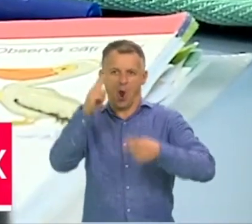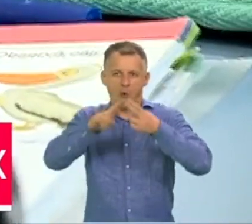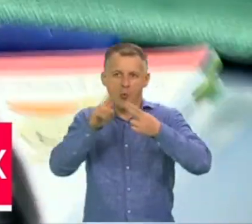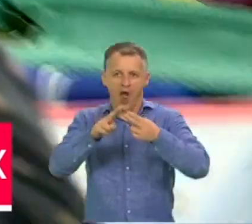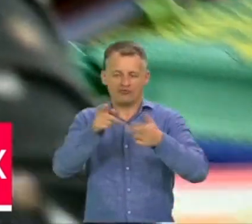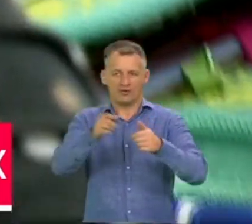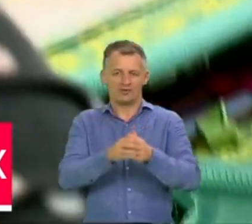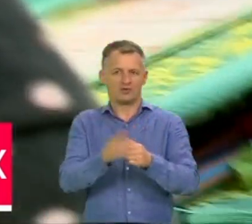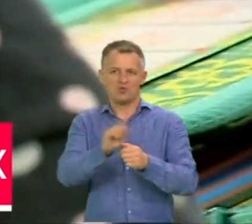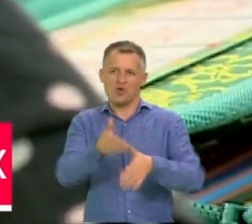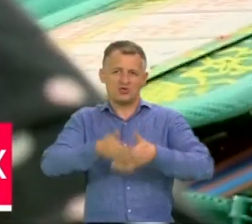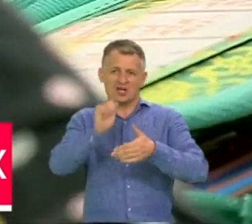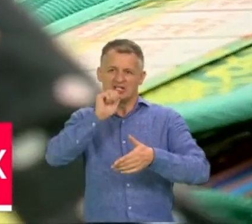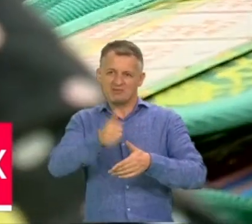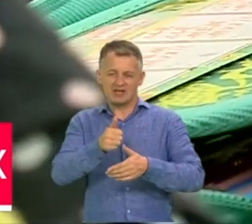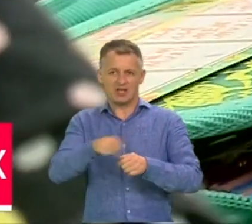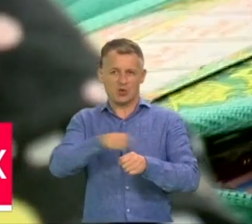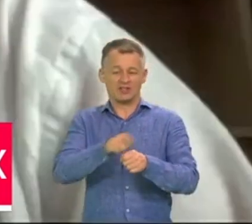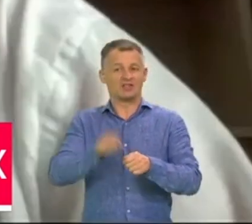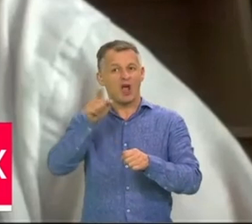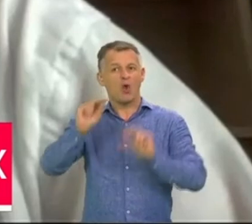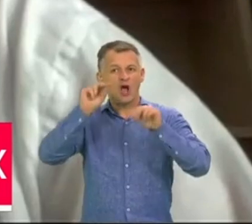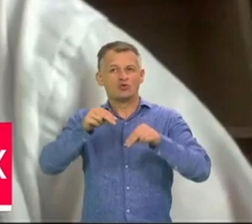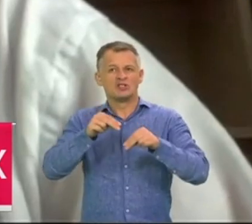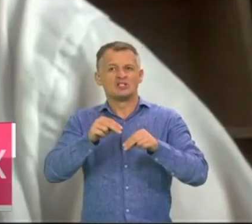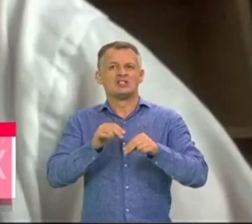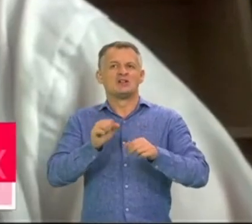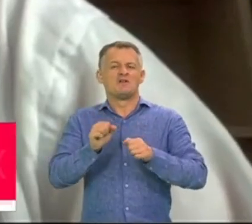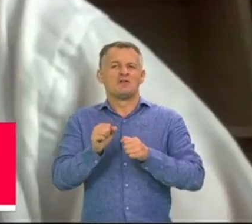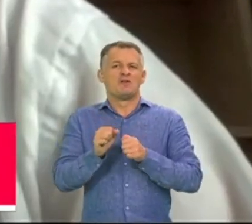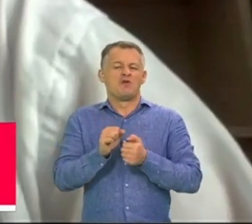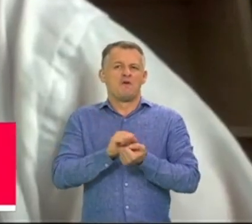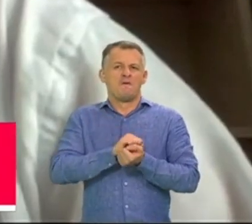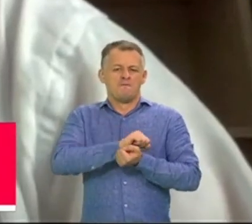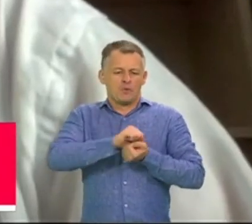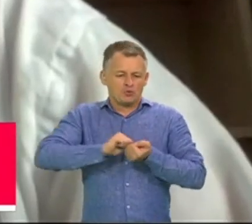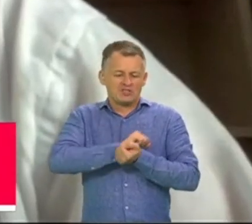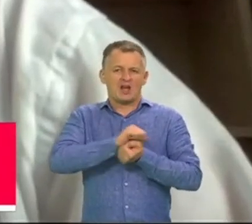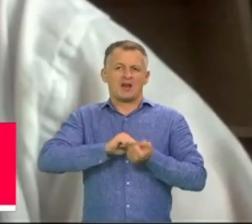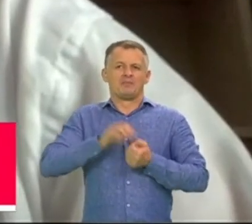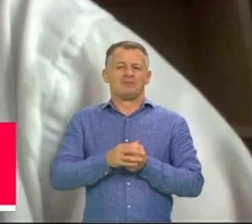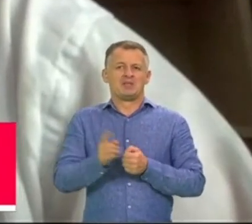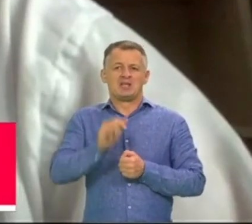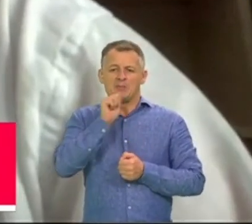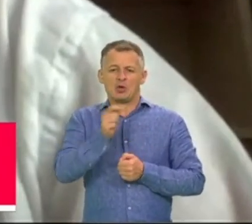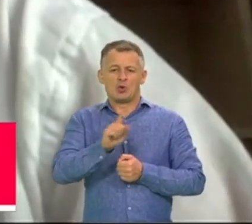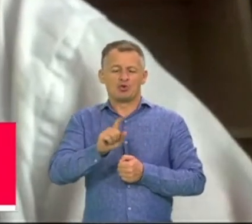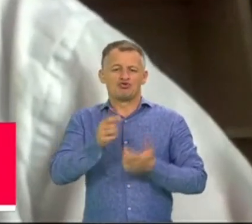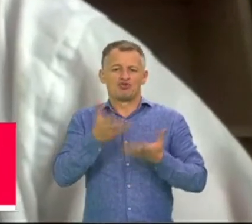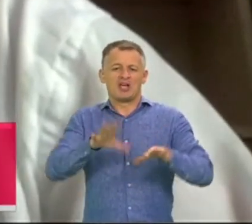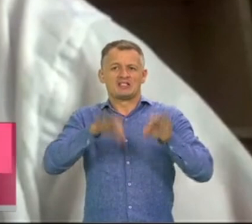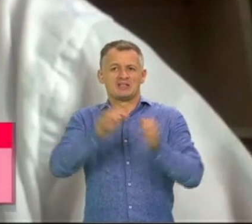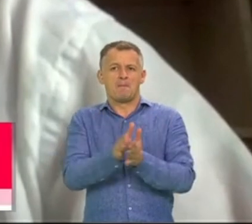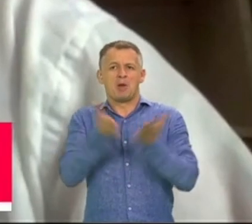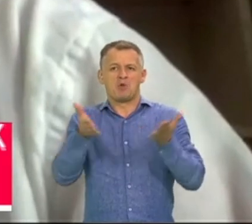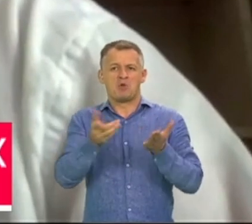acestui climat educațional. De acolo vine frustrarea, din faptul că nimic din ce găsesc în manual nu îi ajută